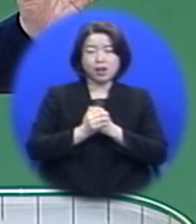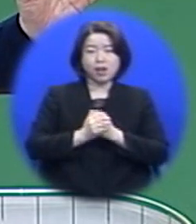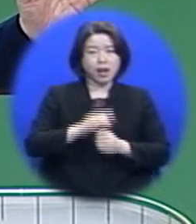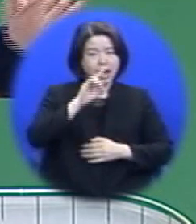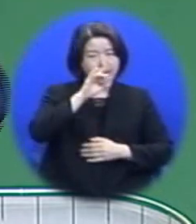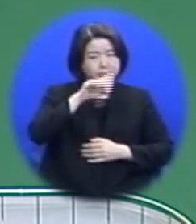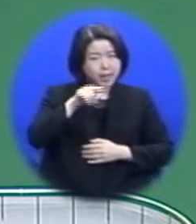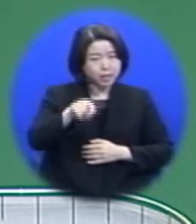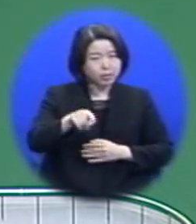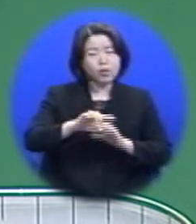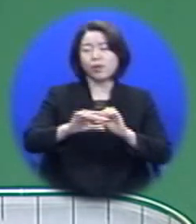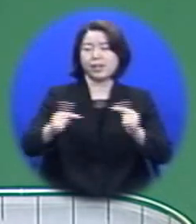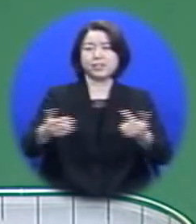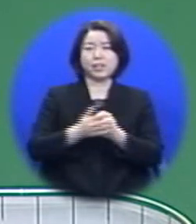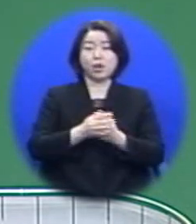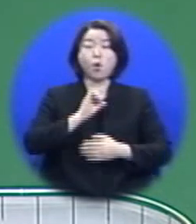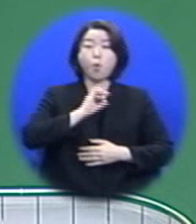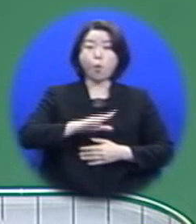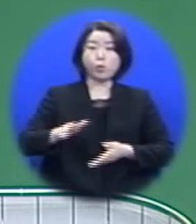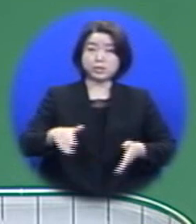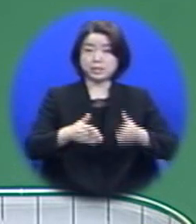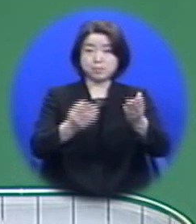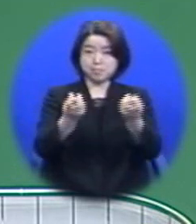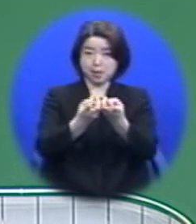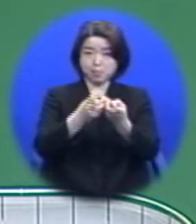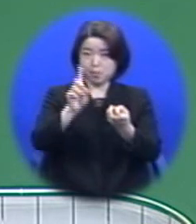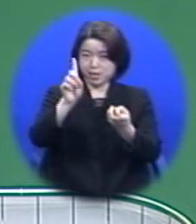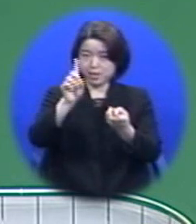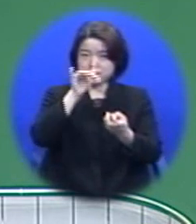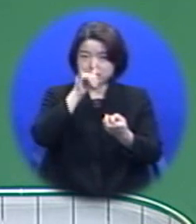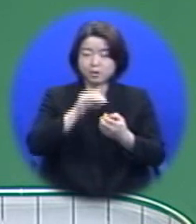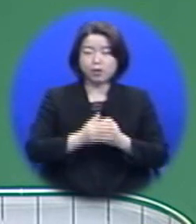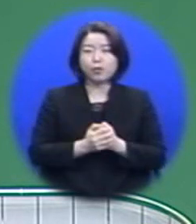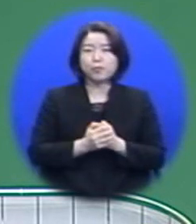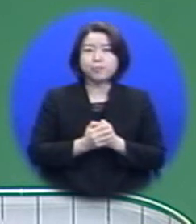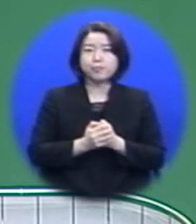아닙니다 오직 길이 하나 있습니다 그것은